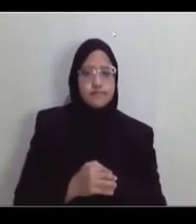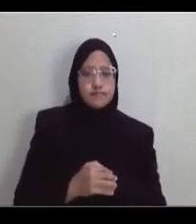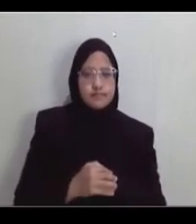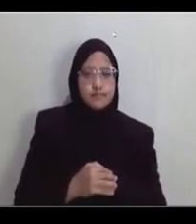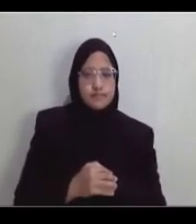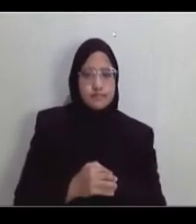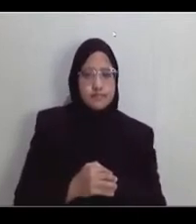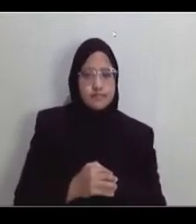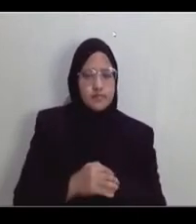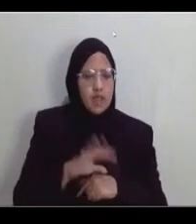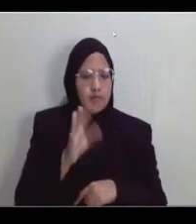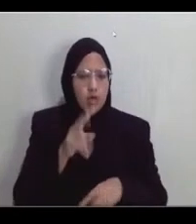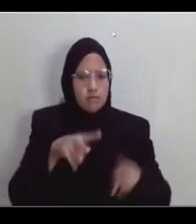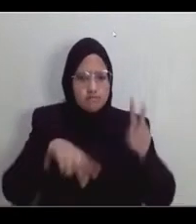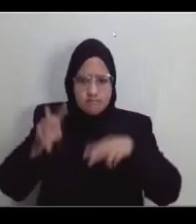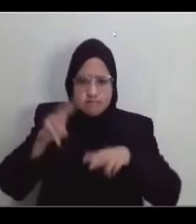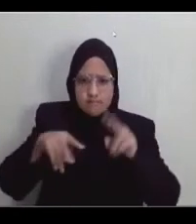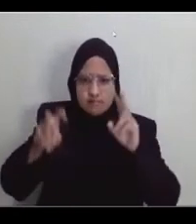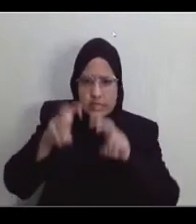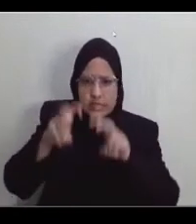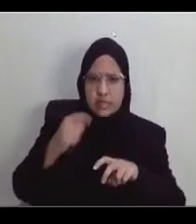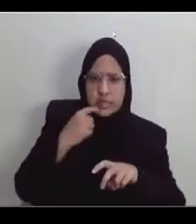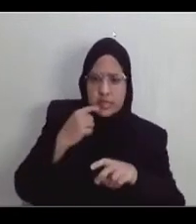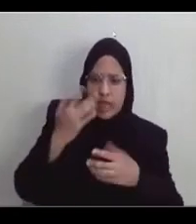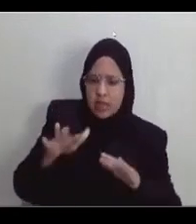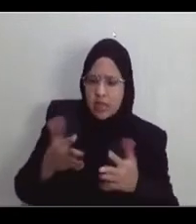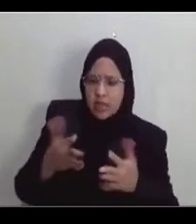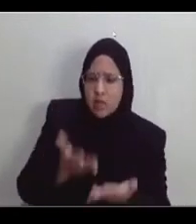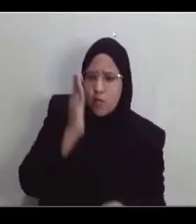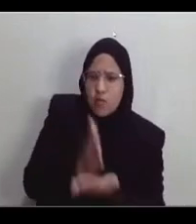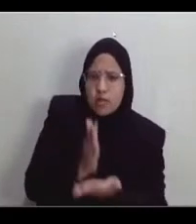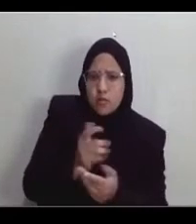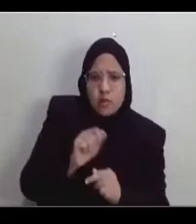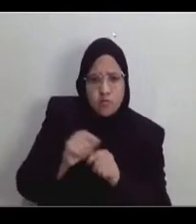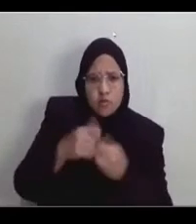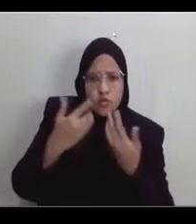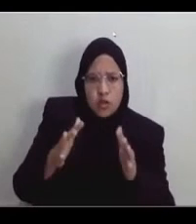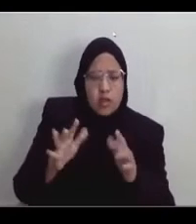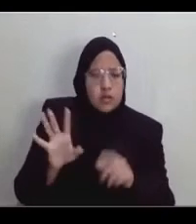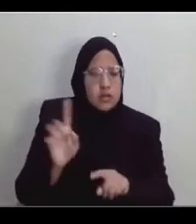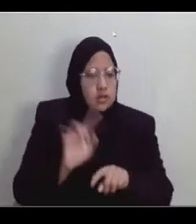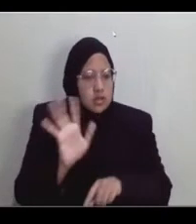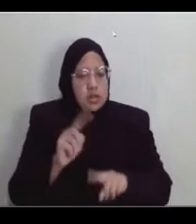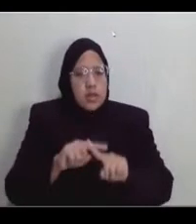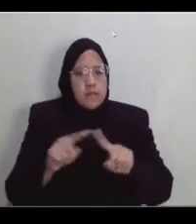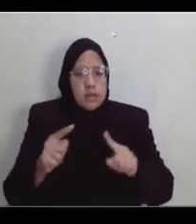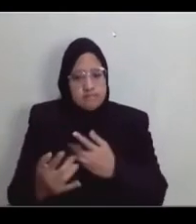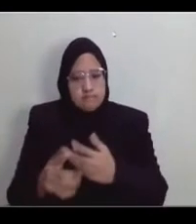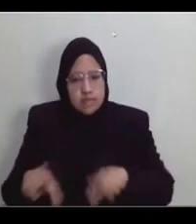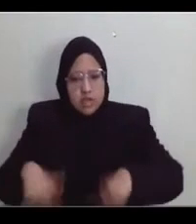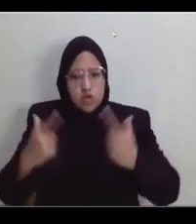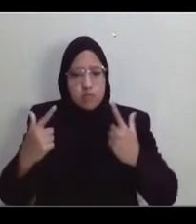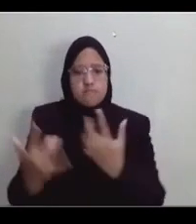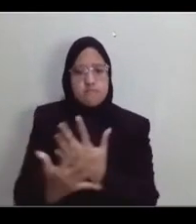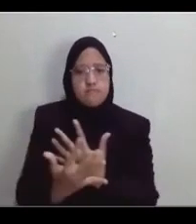perkara melainkan juga dalam kehidupan sehari-harinya di tengah-tengah masyarakat